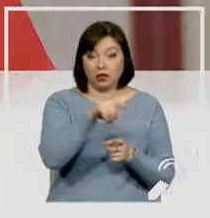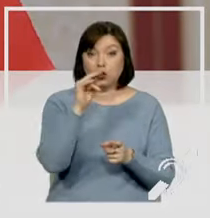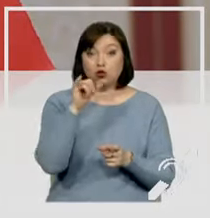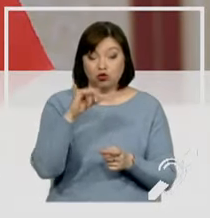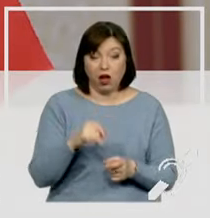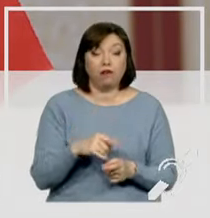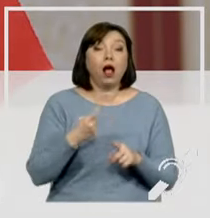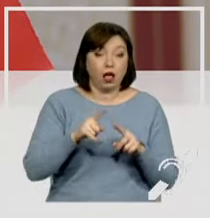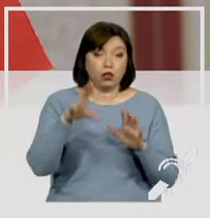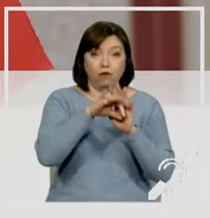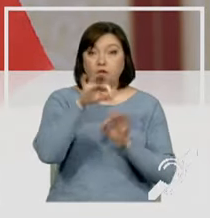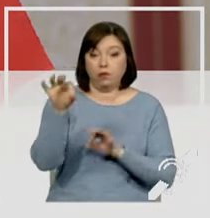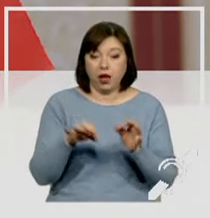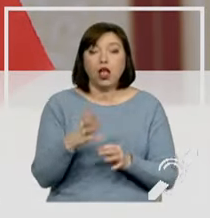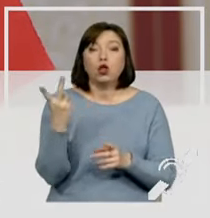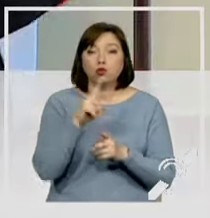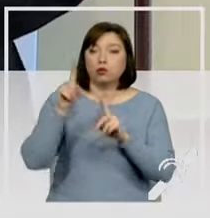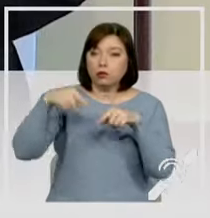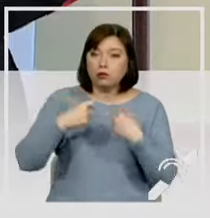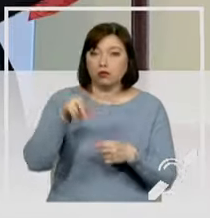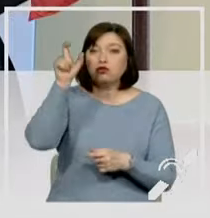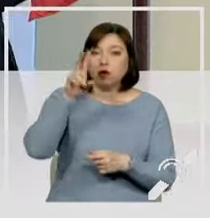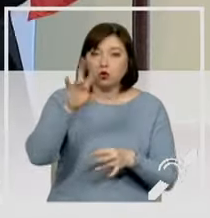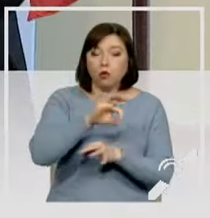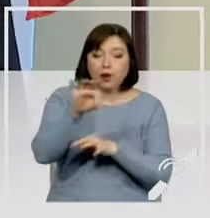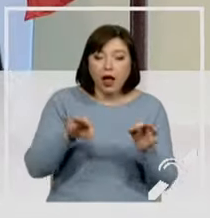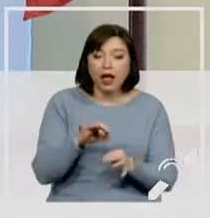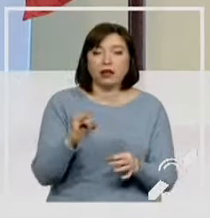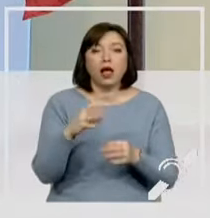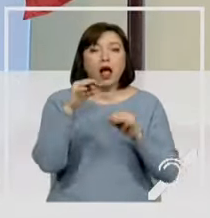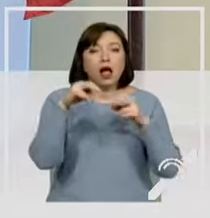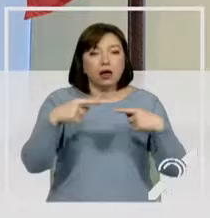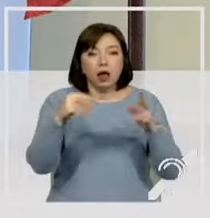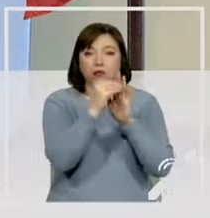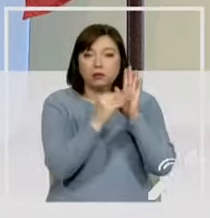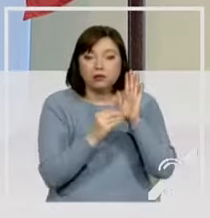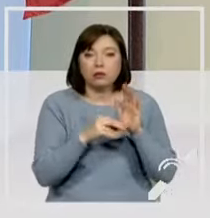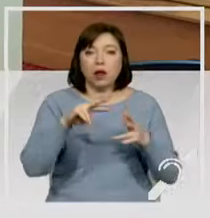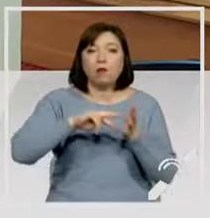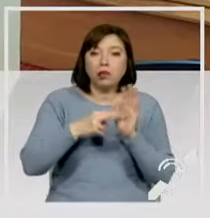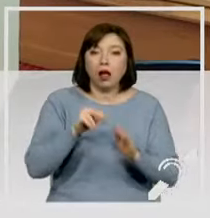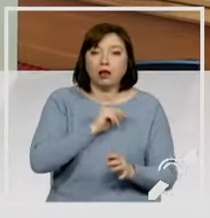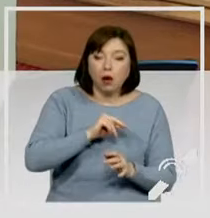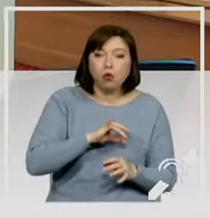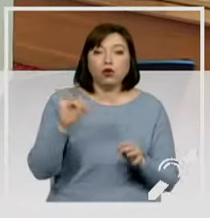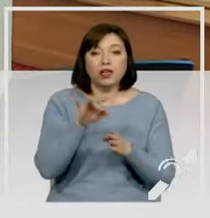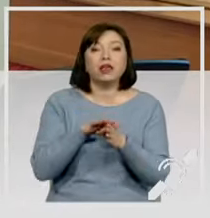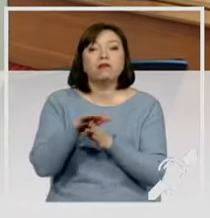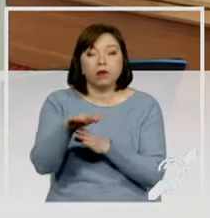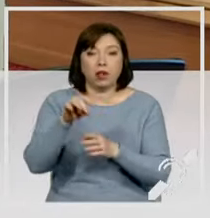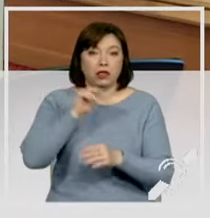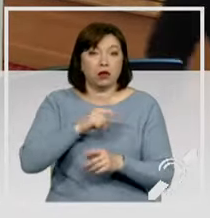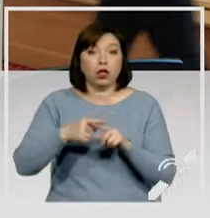proiect. Urmează selectarea unui consultant, elaborarea caietului de sarcini și semnarea unui contract de executare a lucrărilor care vor începe în